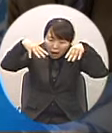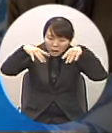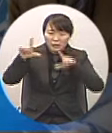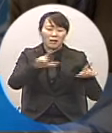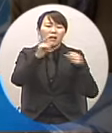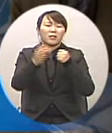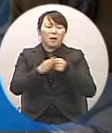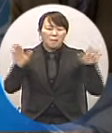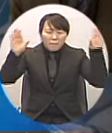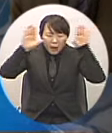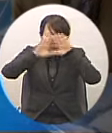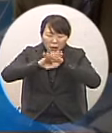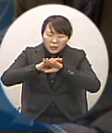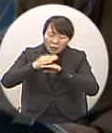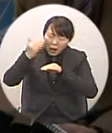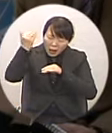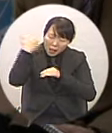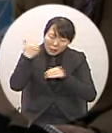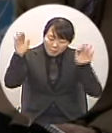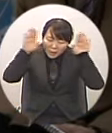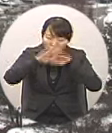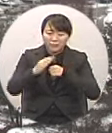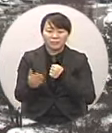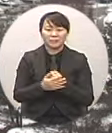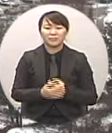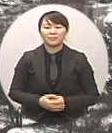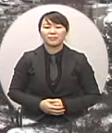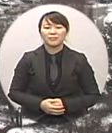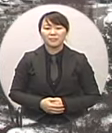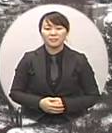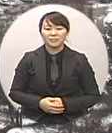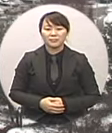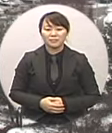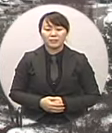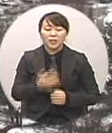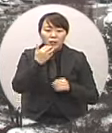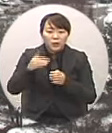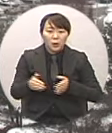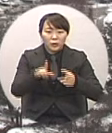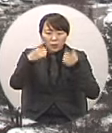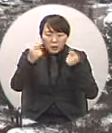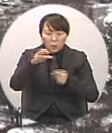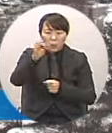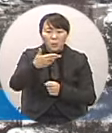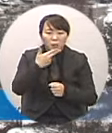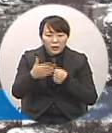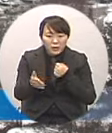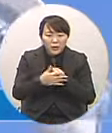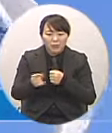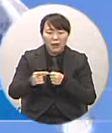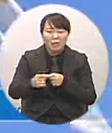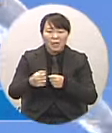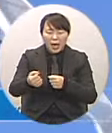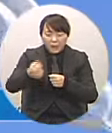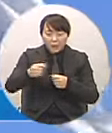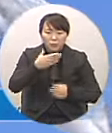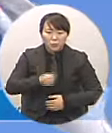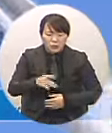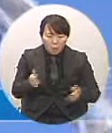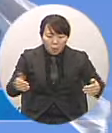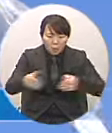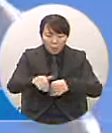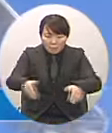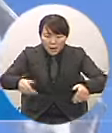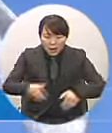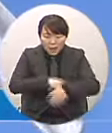그러니까 반만 되면 어고 경기도가 이럼 복 에 노인 사람들의